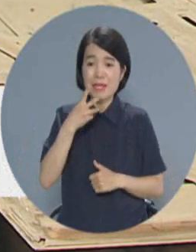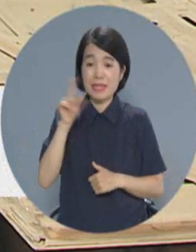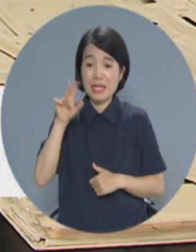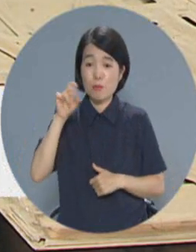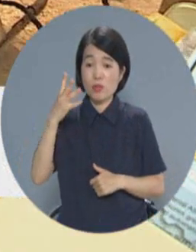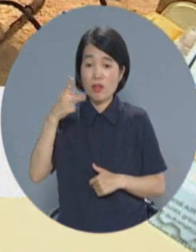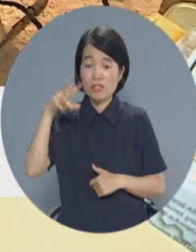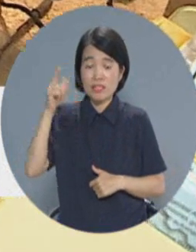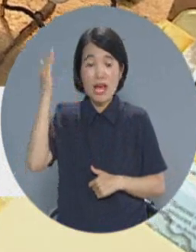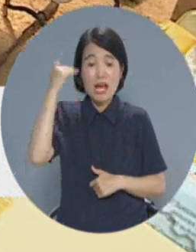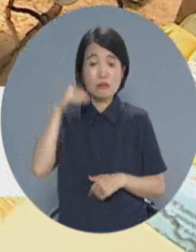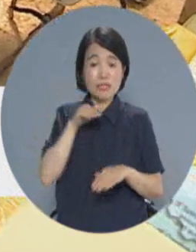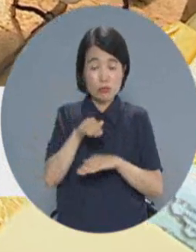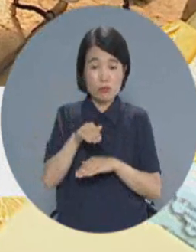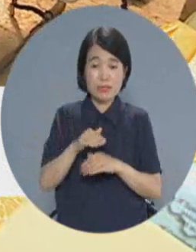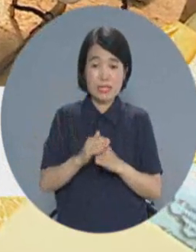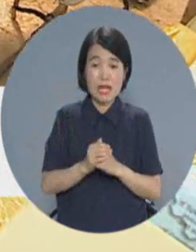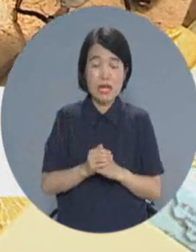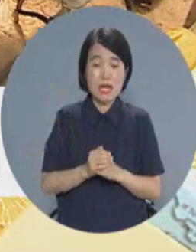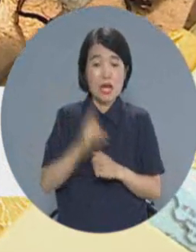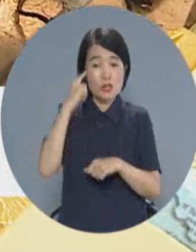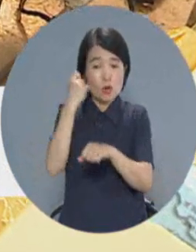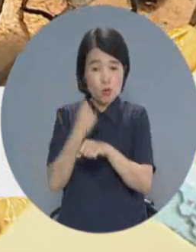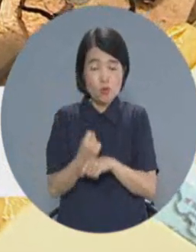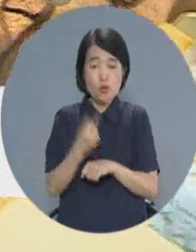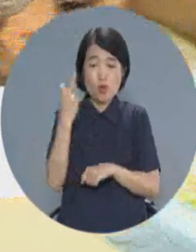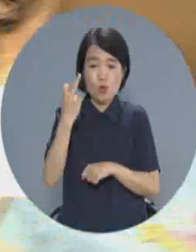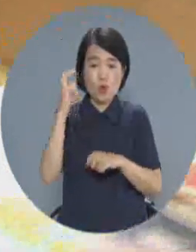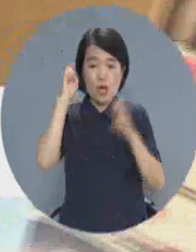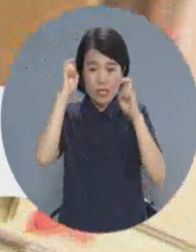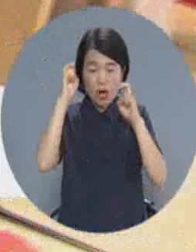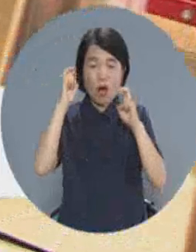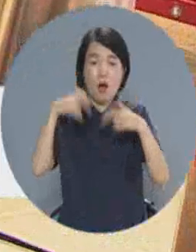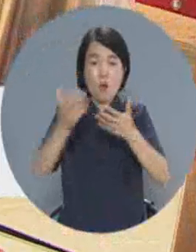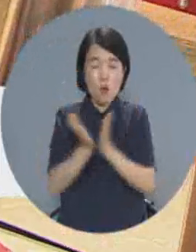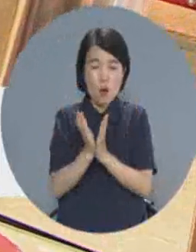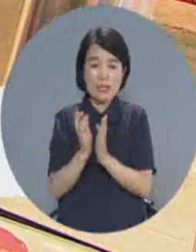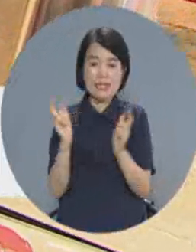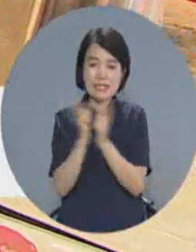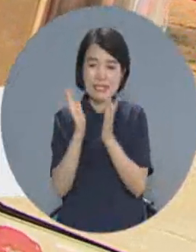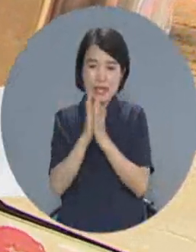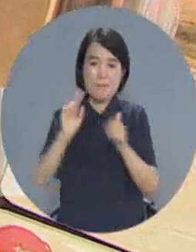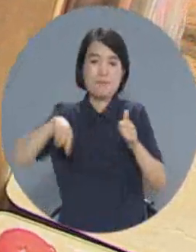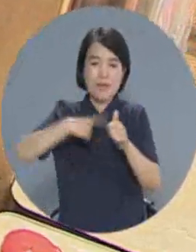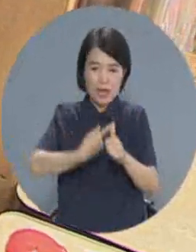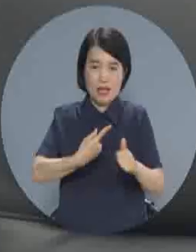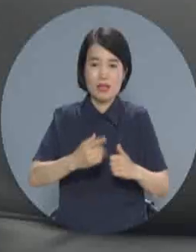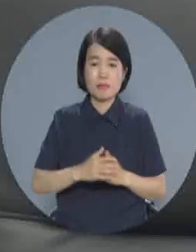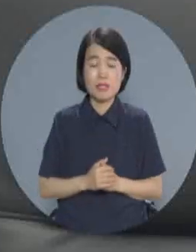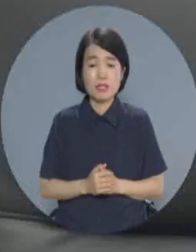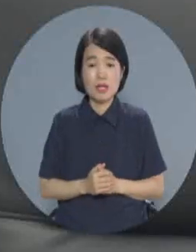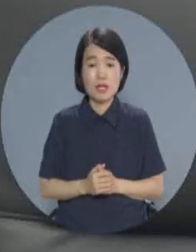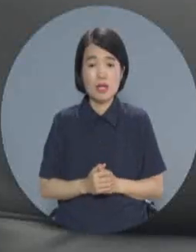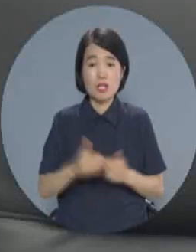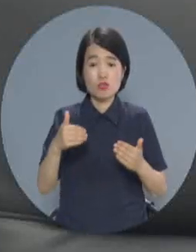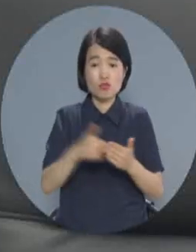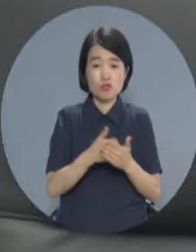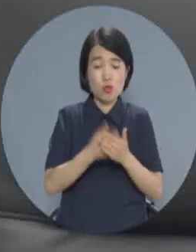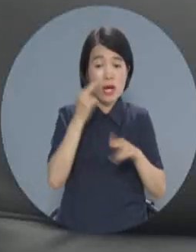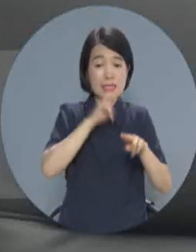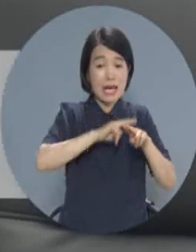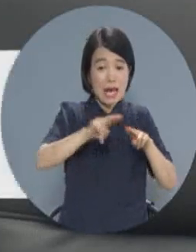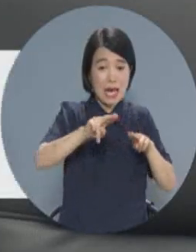모터스와 한국 자동차 연구원 등 12개 기업과 기관이 직접 참여합니다. 중고 내연